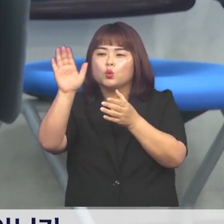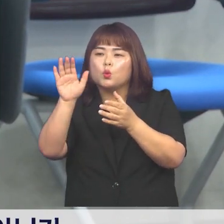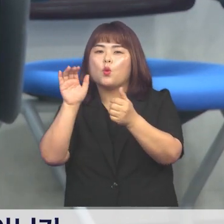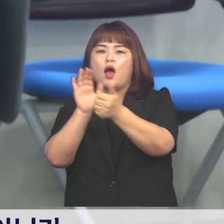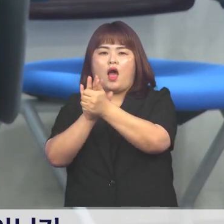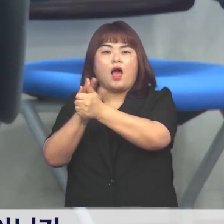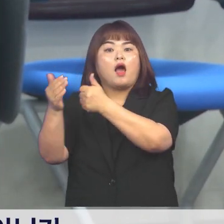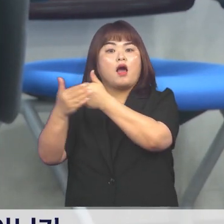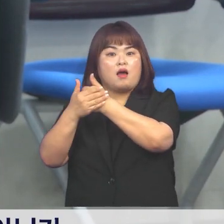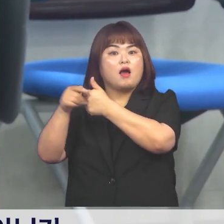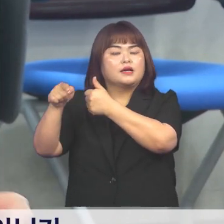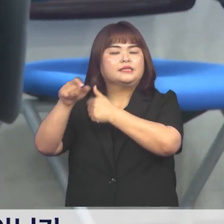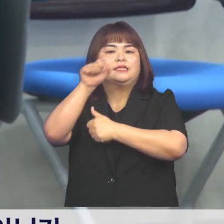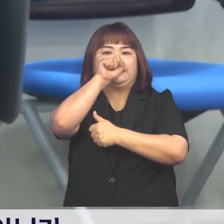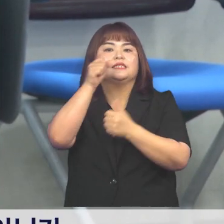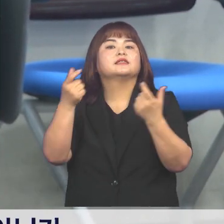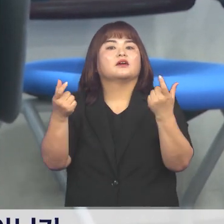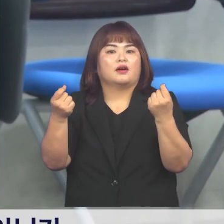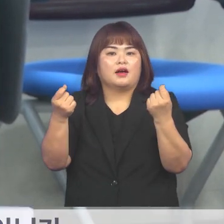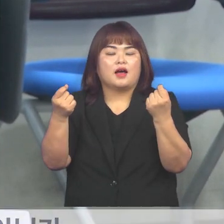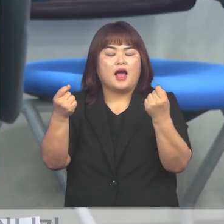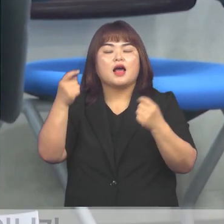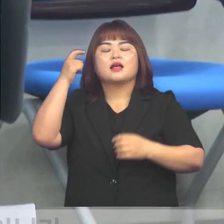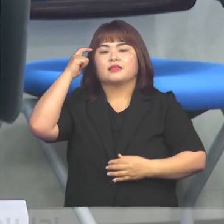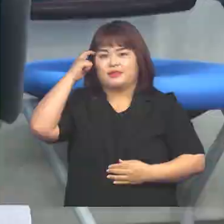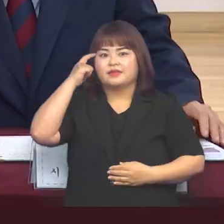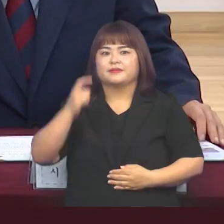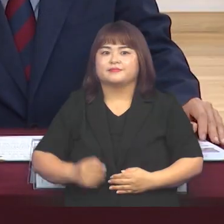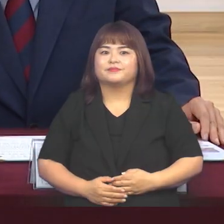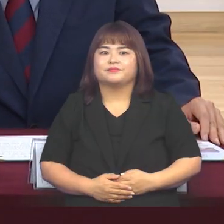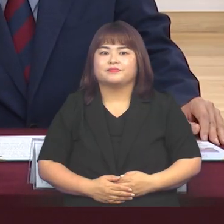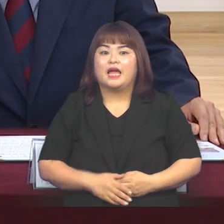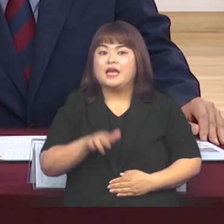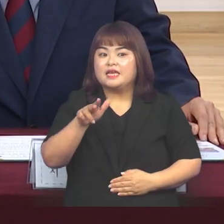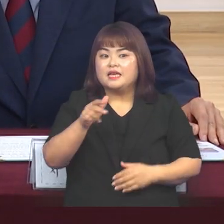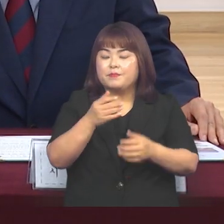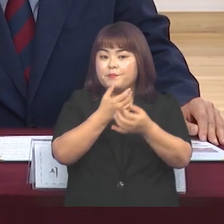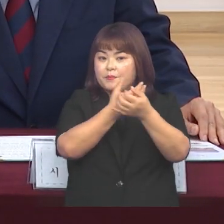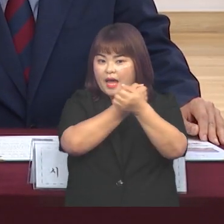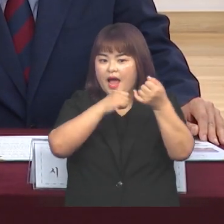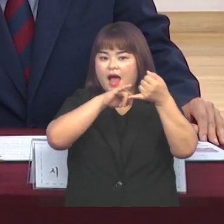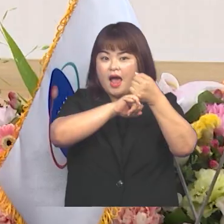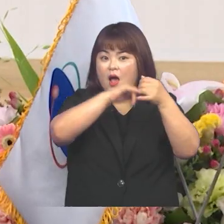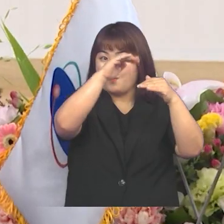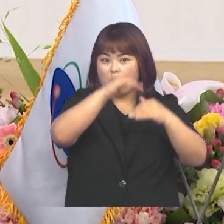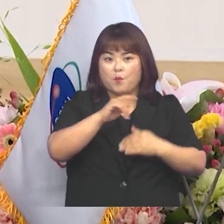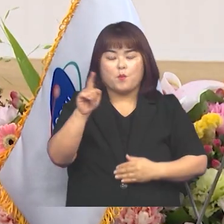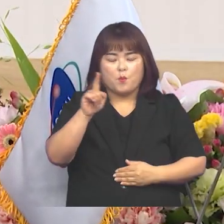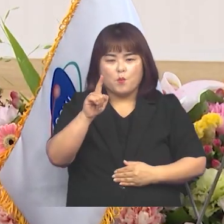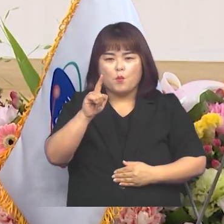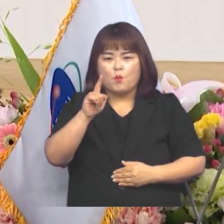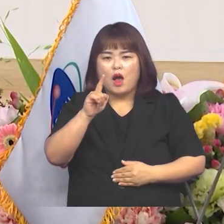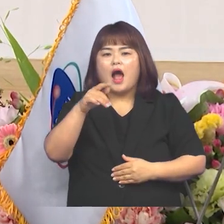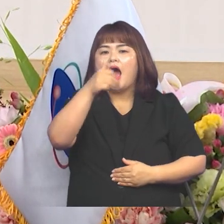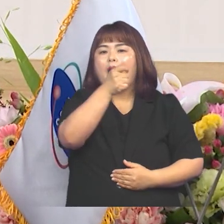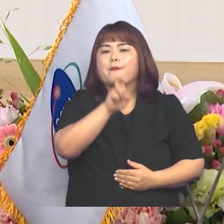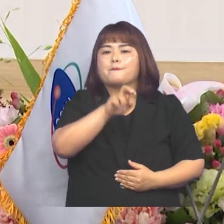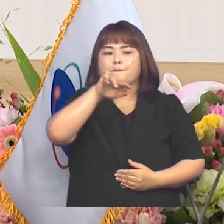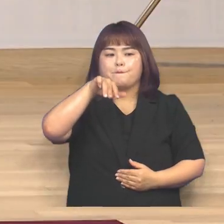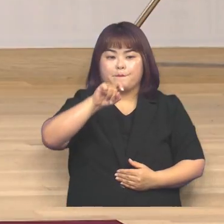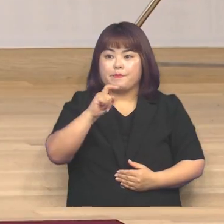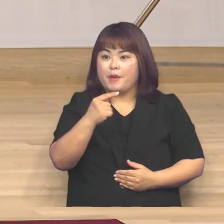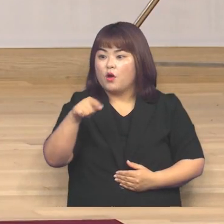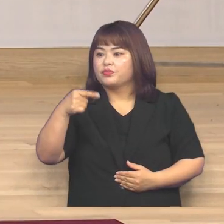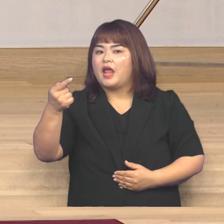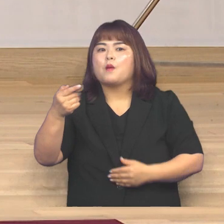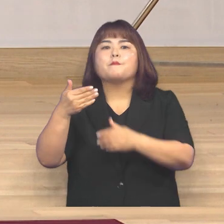협력을 도모하는 길이 아닌가 이렇게 생각을 해봅니다. 이번 자매결연은 지난 5월 전라남도 한평군에 이어